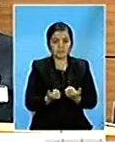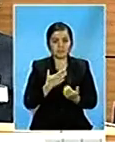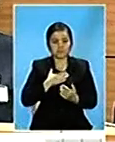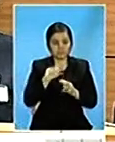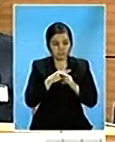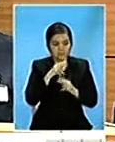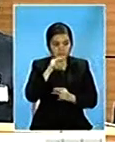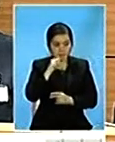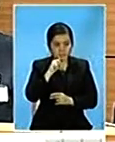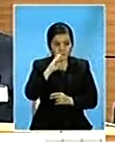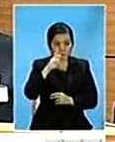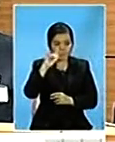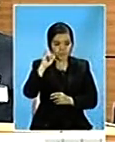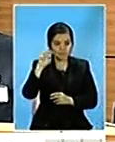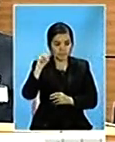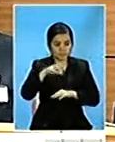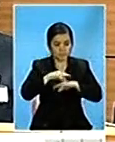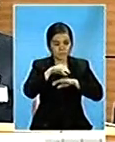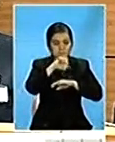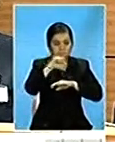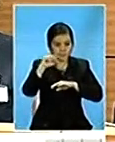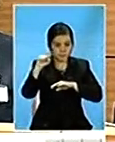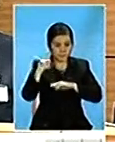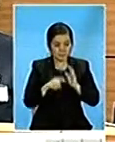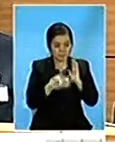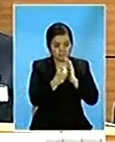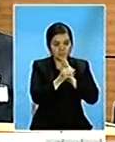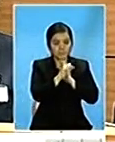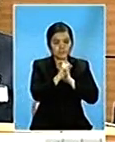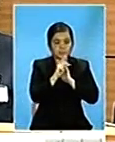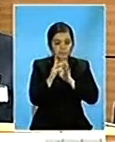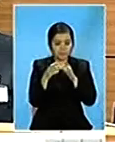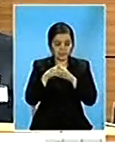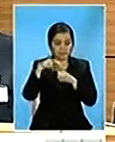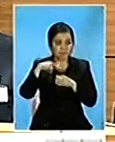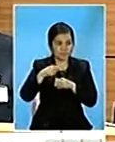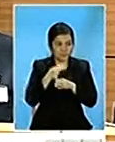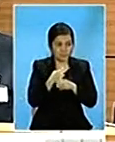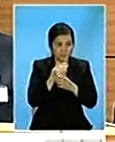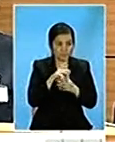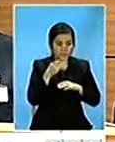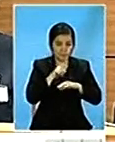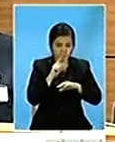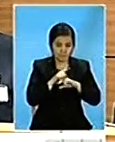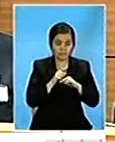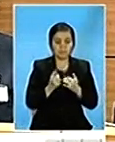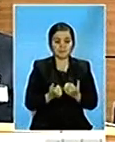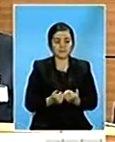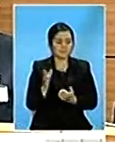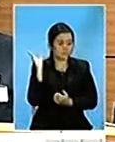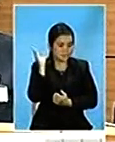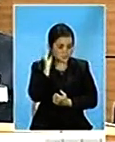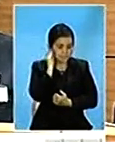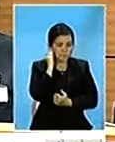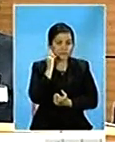วชกามาสมาชิกสภาผู้แทนราษฎรจังหวัดสกลนครพรรคเพื่อไทยท่านประธานครับผมฟังท่